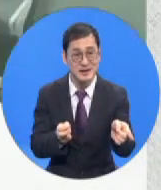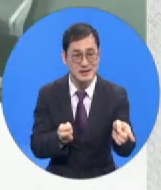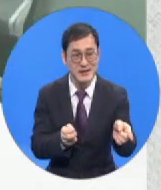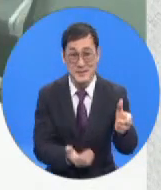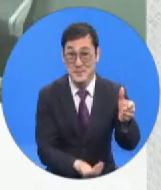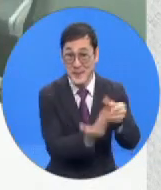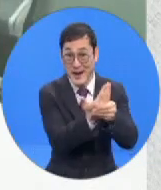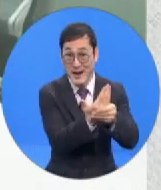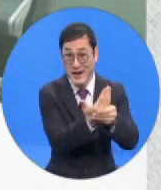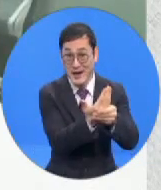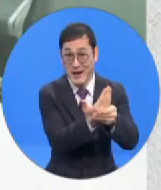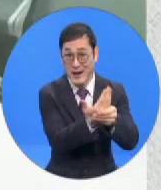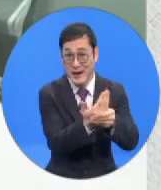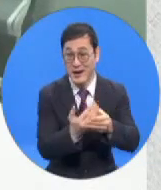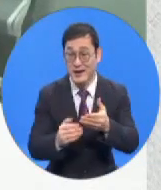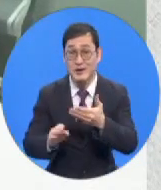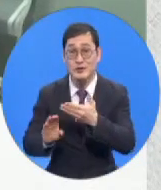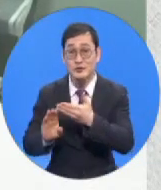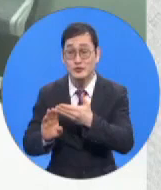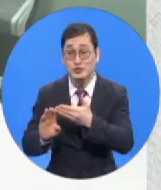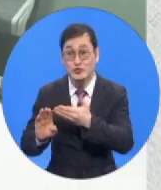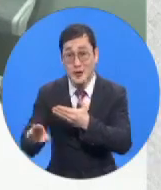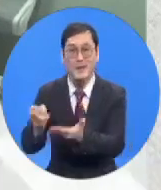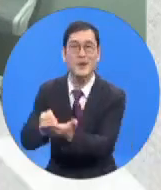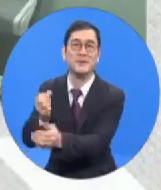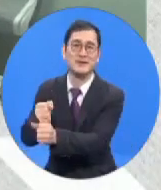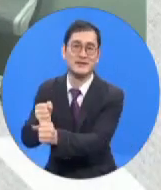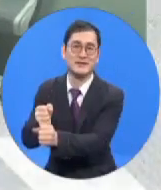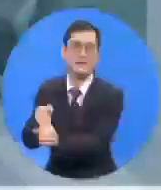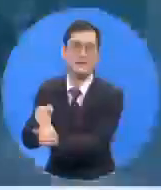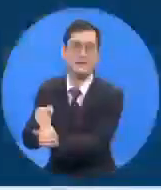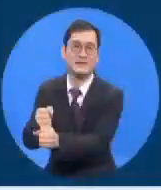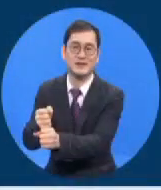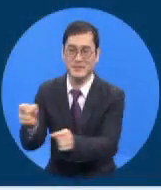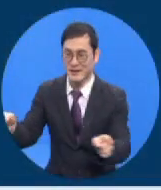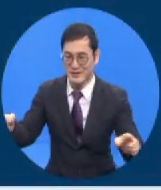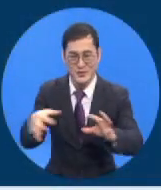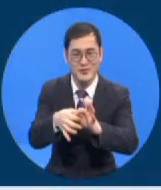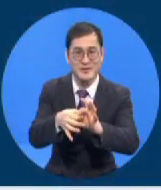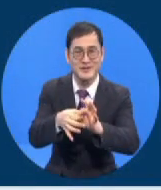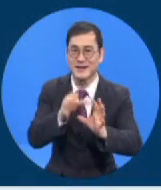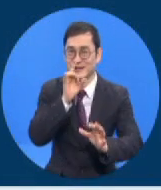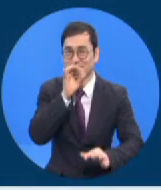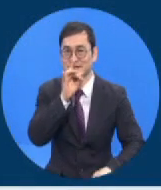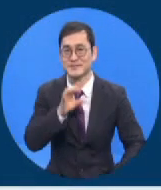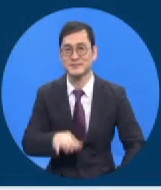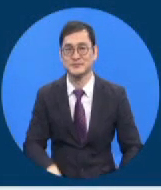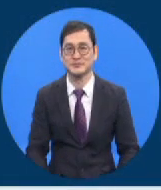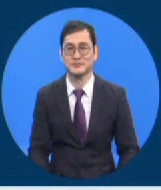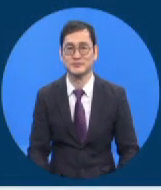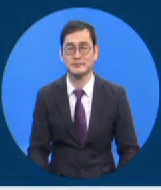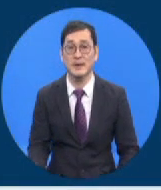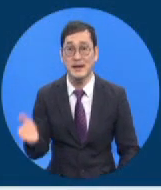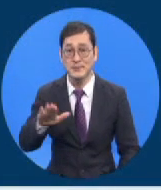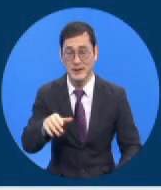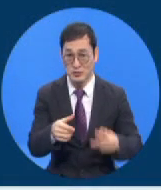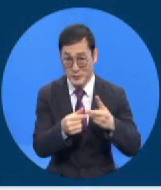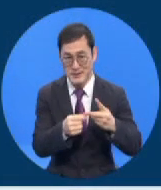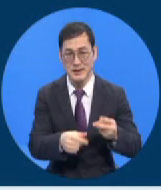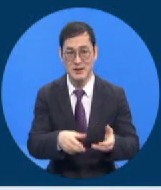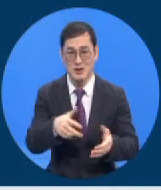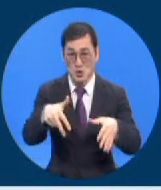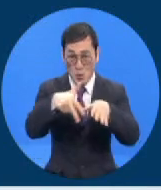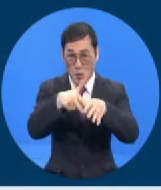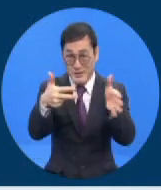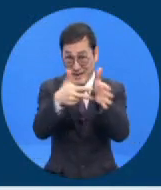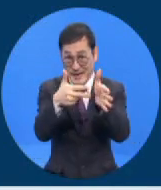우리나라 형법의 대원칙이 불소급의 원칙이 아니겠습니까? 예. 하지만은 뭐 그 종교재단의 돈을 횡령하고 그 밖에